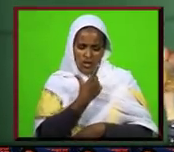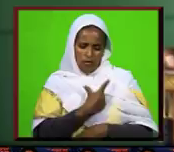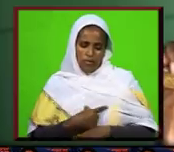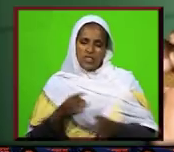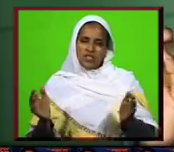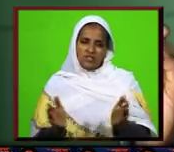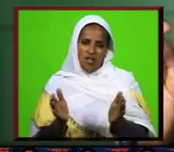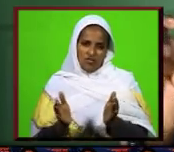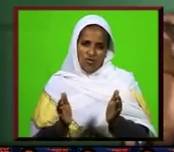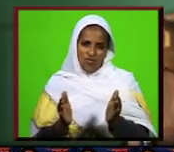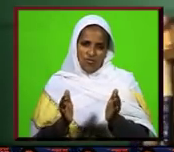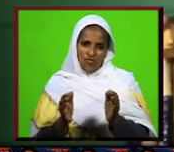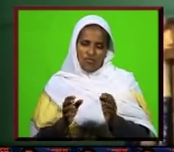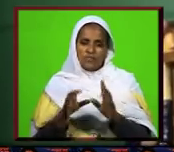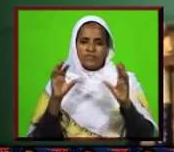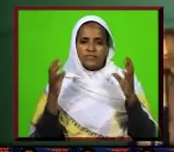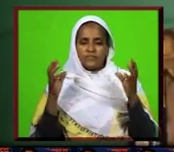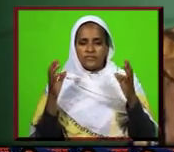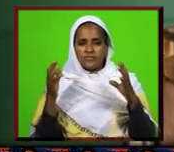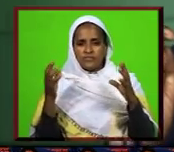ተጽናናሁ ማለት ነው።